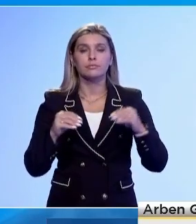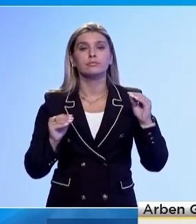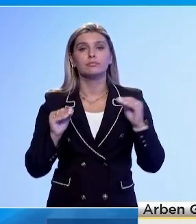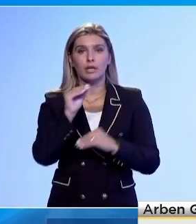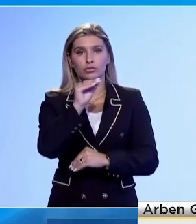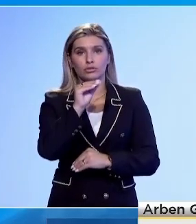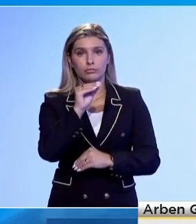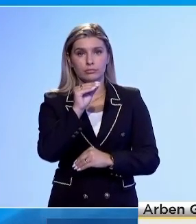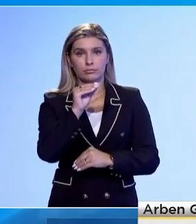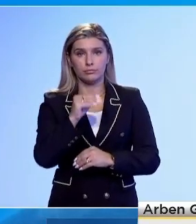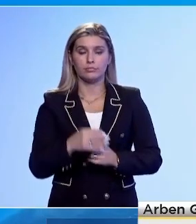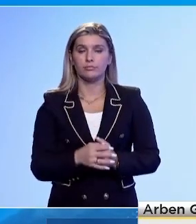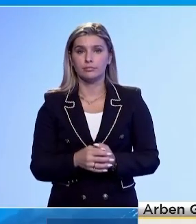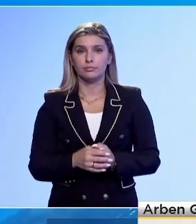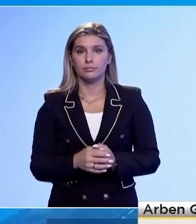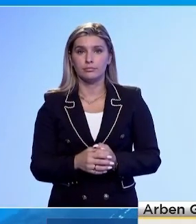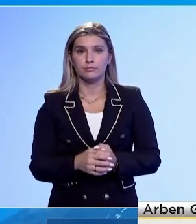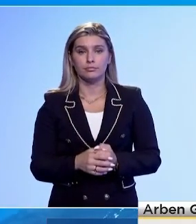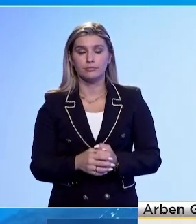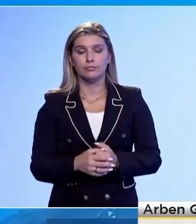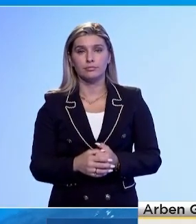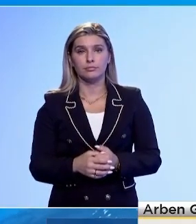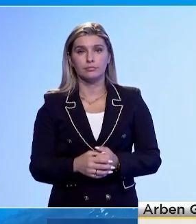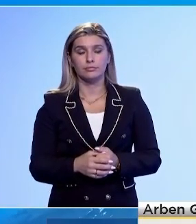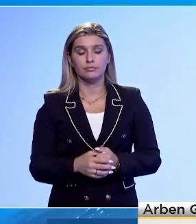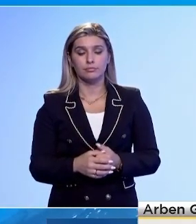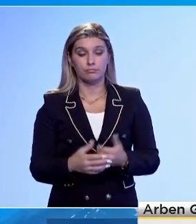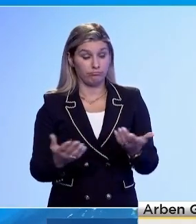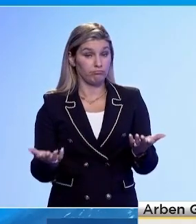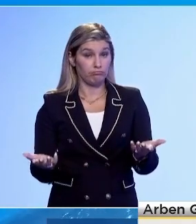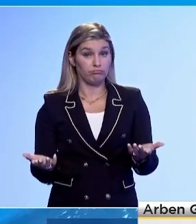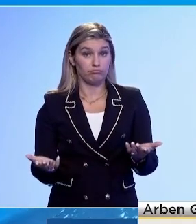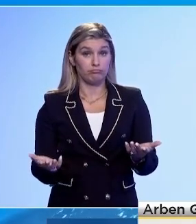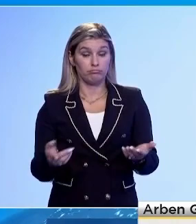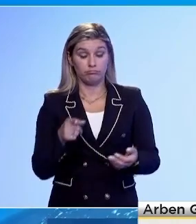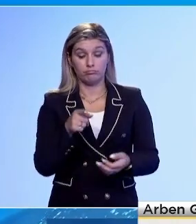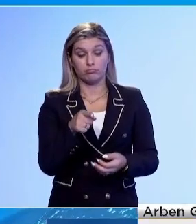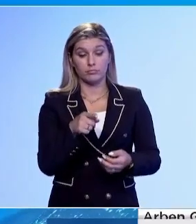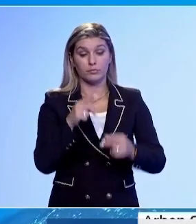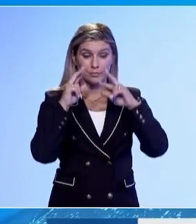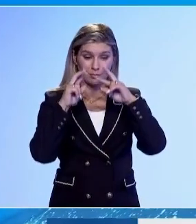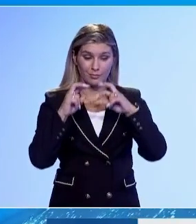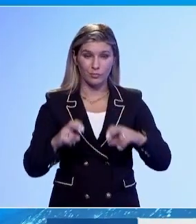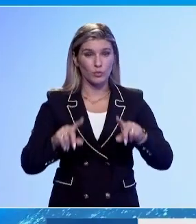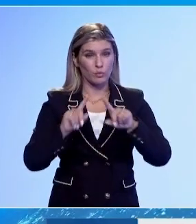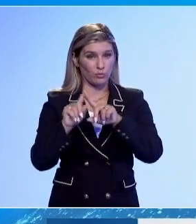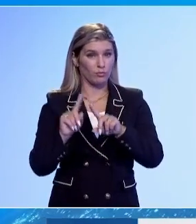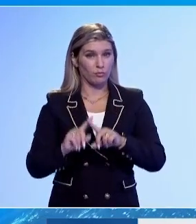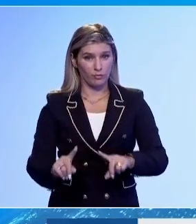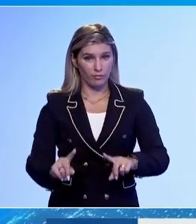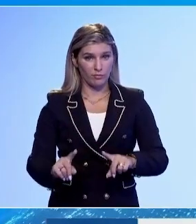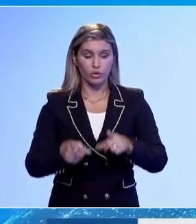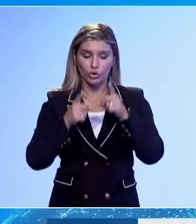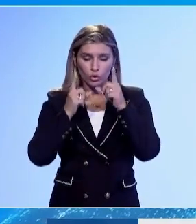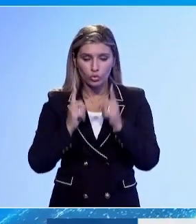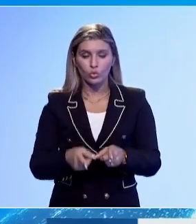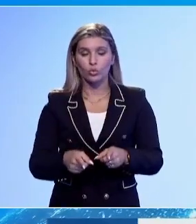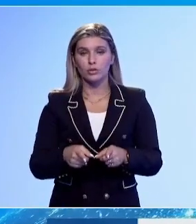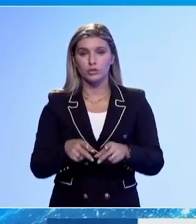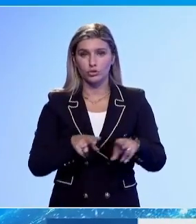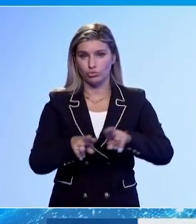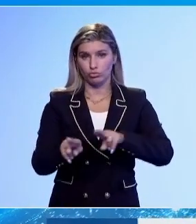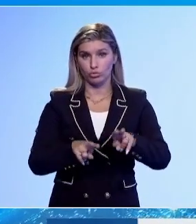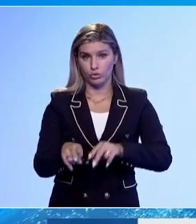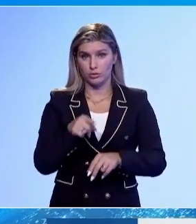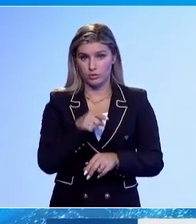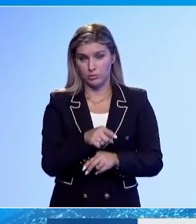me rezervat shtetërore. Kështu që, përveç hetimeve penale që duhet t'i bëjë prokuroria e